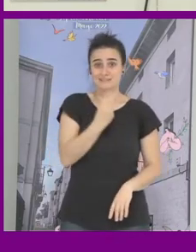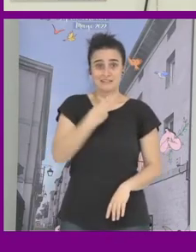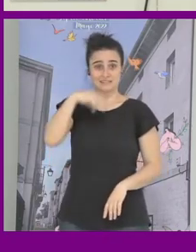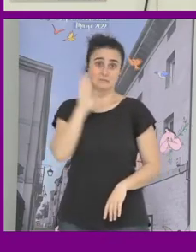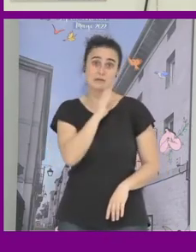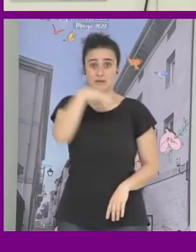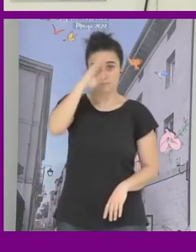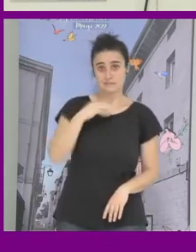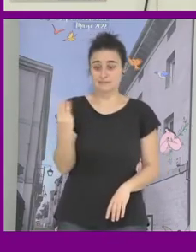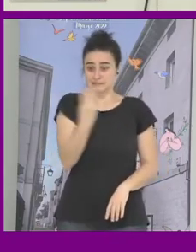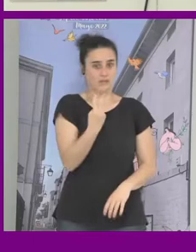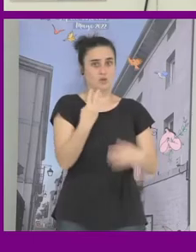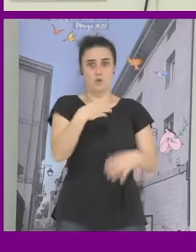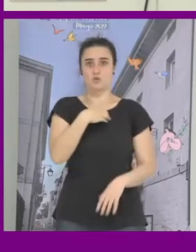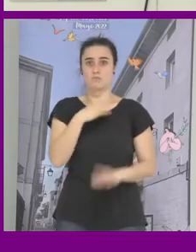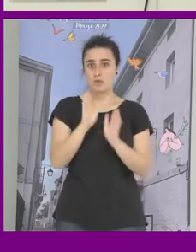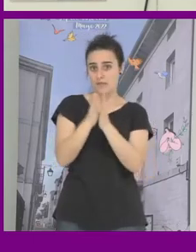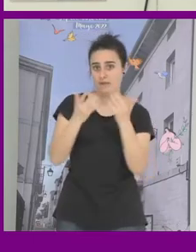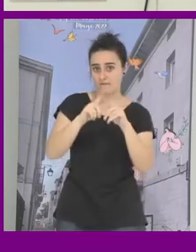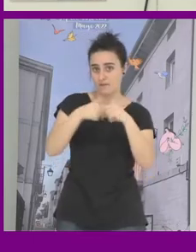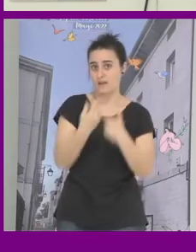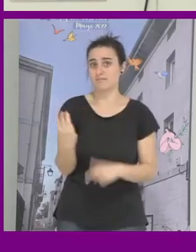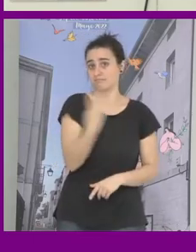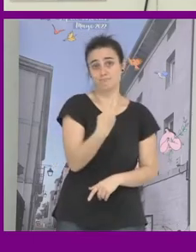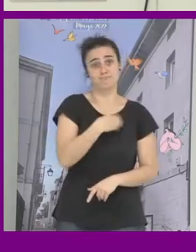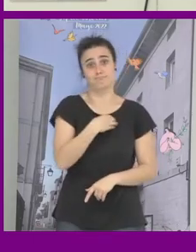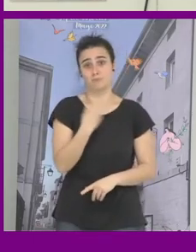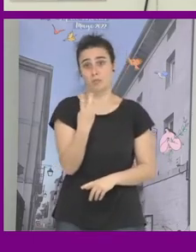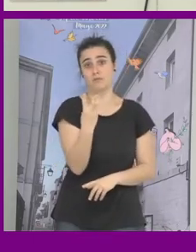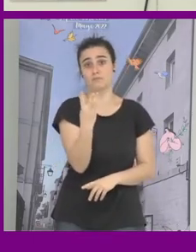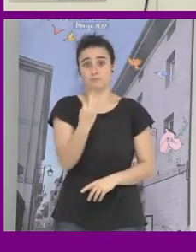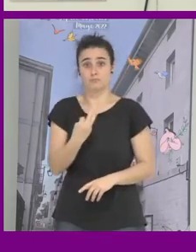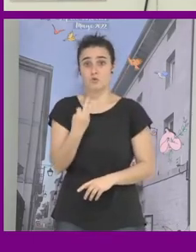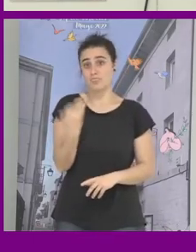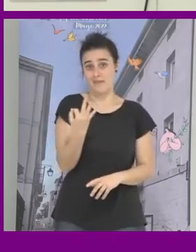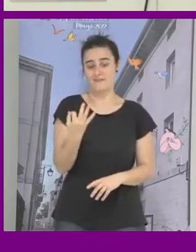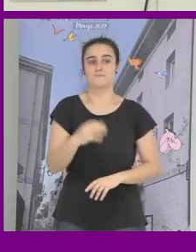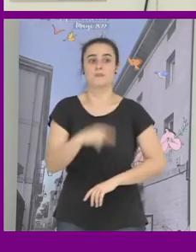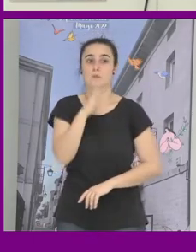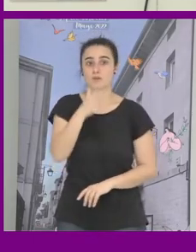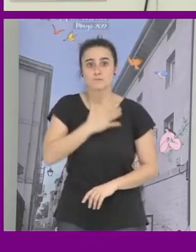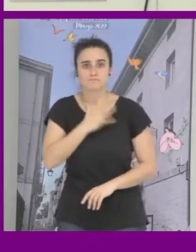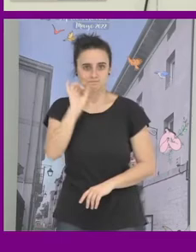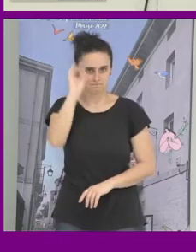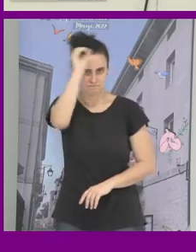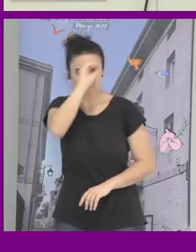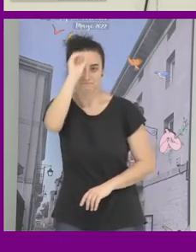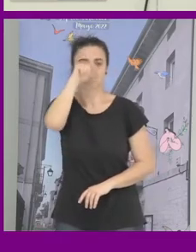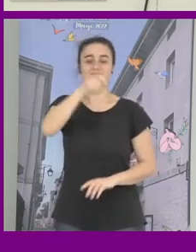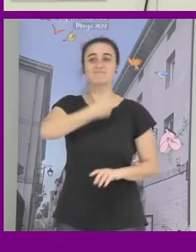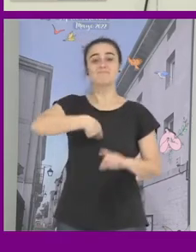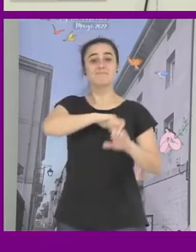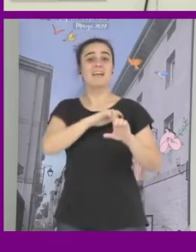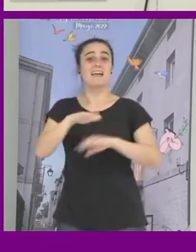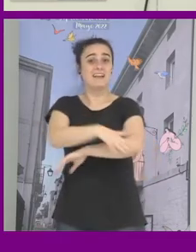familian. Familia liburuan barkatu. Orduan, bueno, nire ustez hori da estatuak esartzen dituen